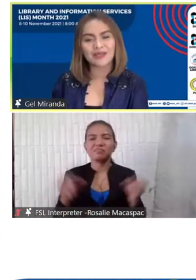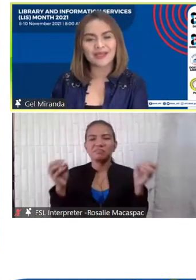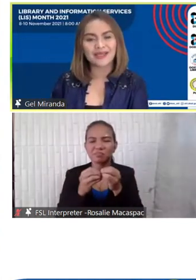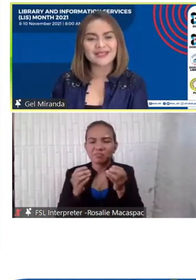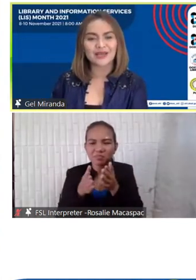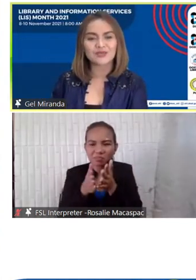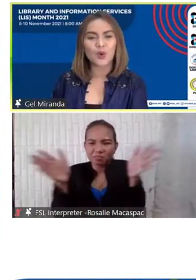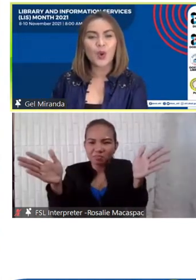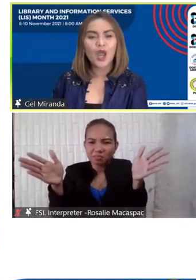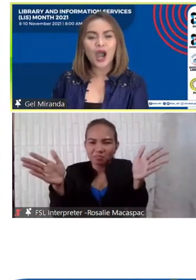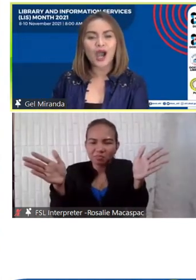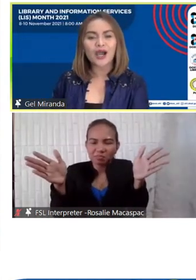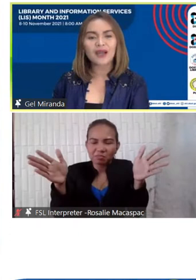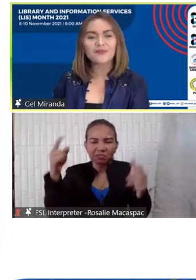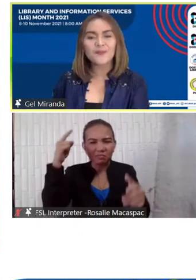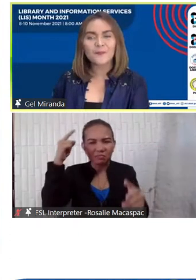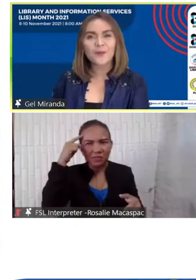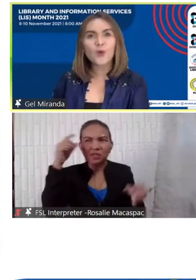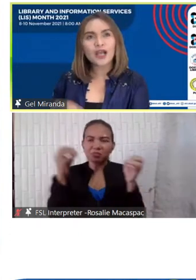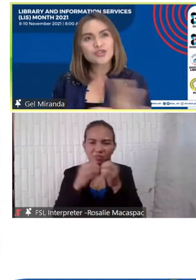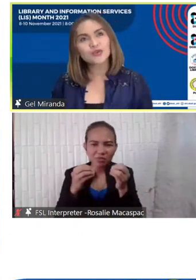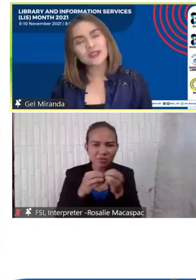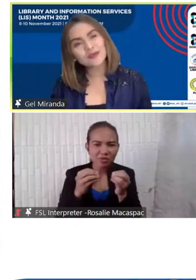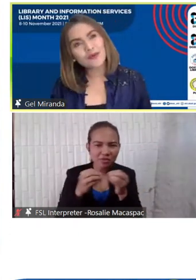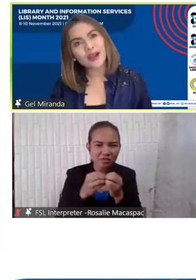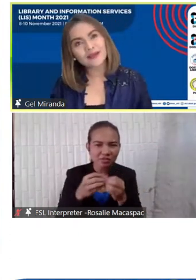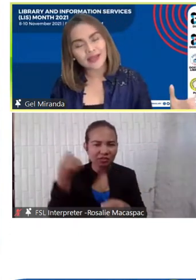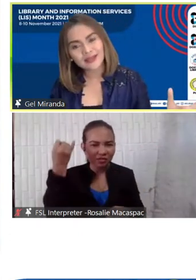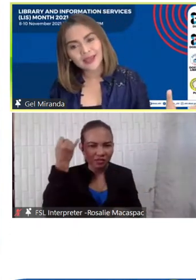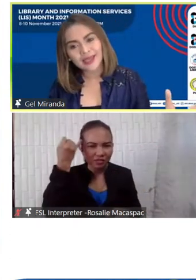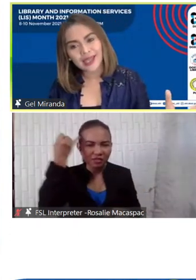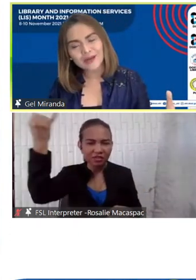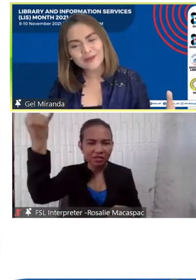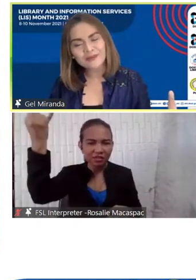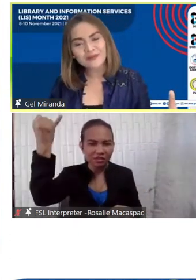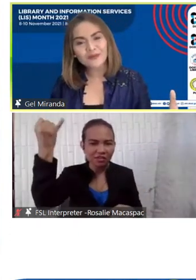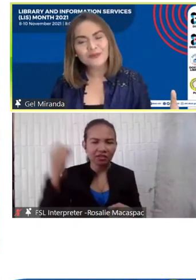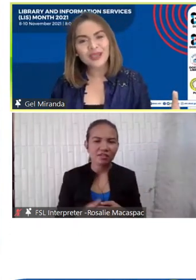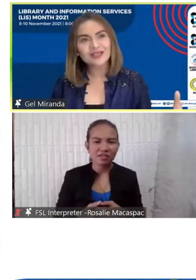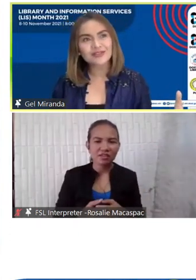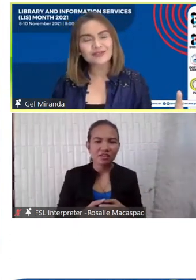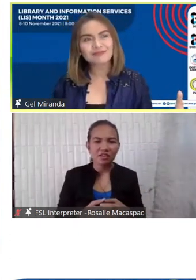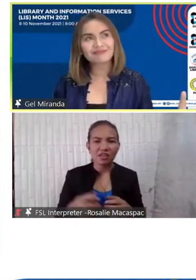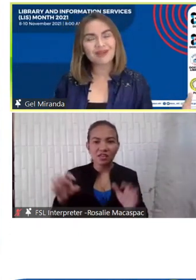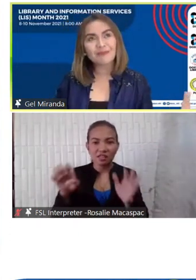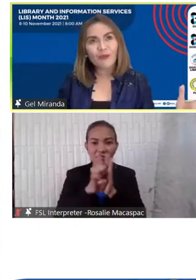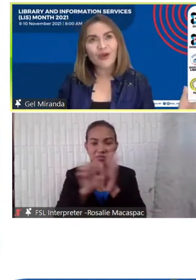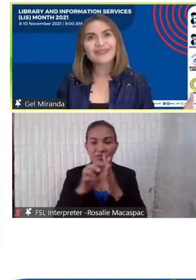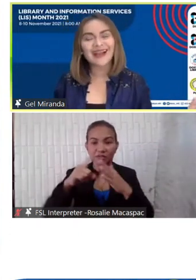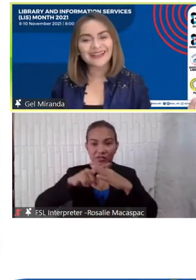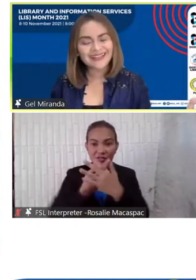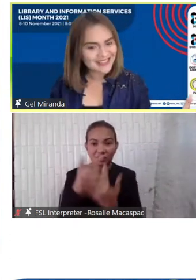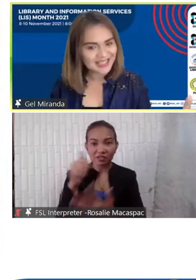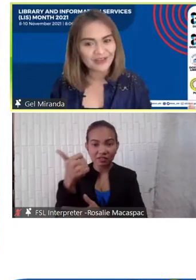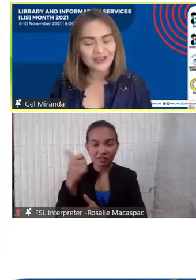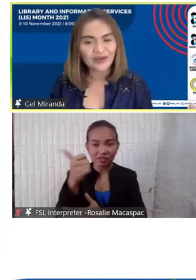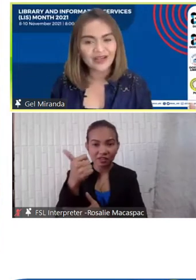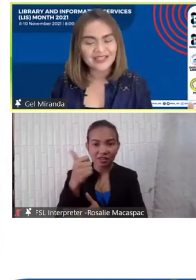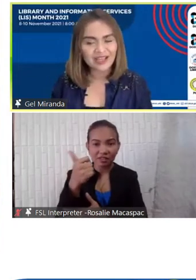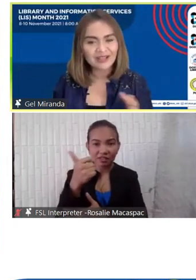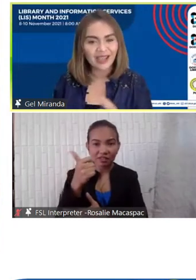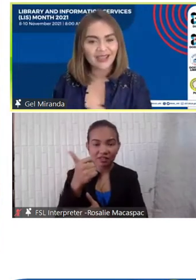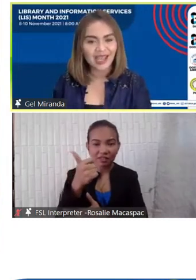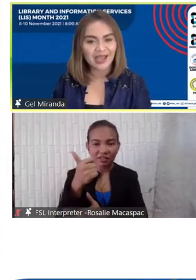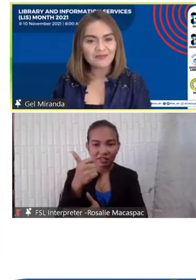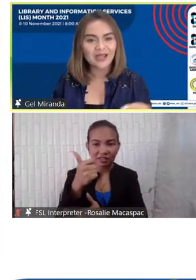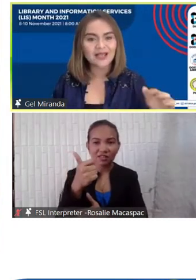na pag-iisip. So, kung ang shooting mo ay 10 a.m., we make it a point na at least 7 or